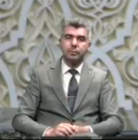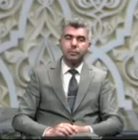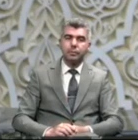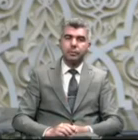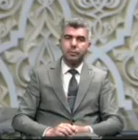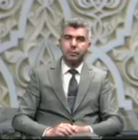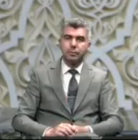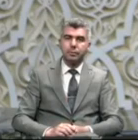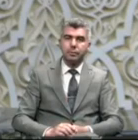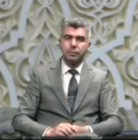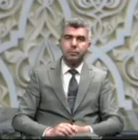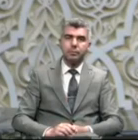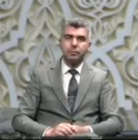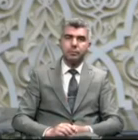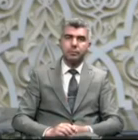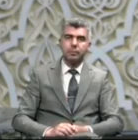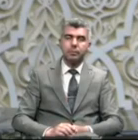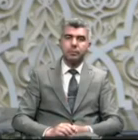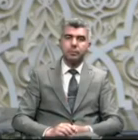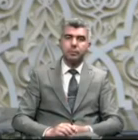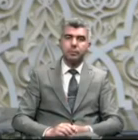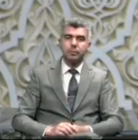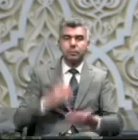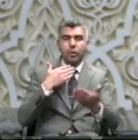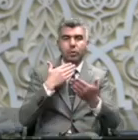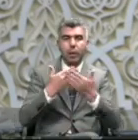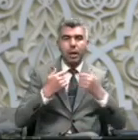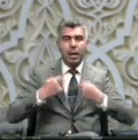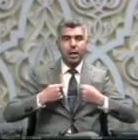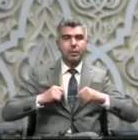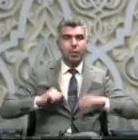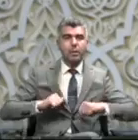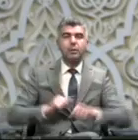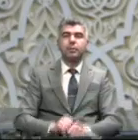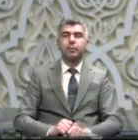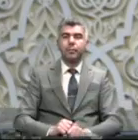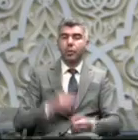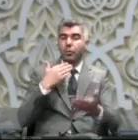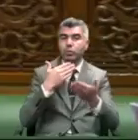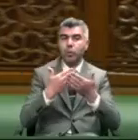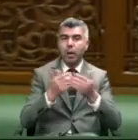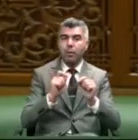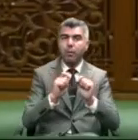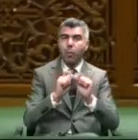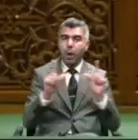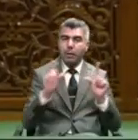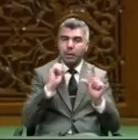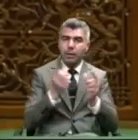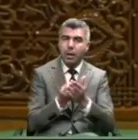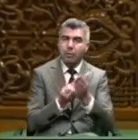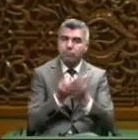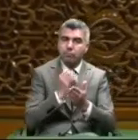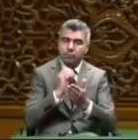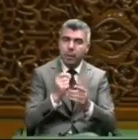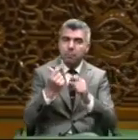المستشار المحترم شكرا سيد الرئيس سيد الوزير المحترم اشكركم على التوضيحات التي قمتم ببسطها حول